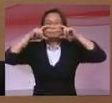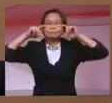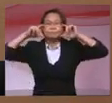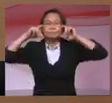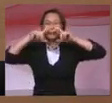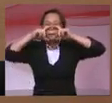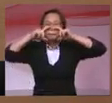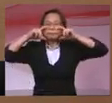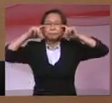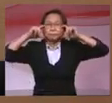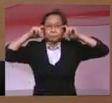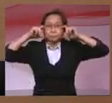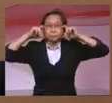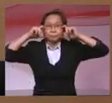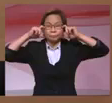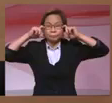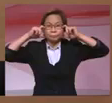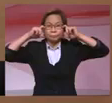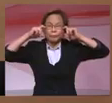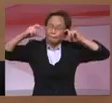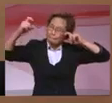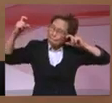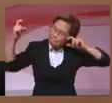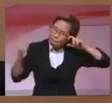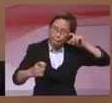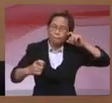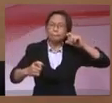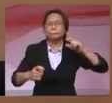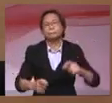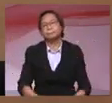mask ataupun pelitup muka adalah diwajibkan.